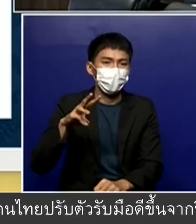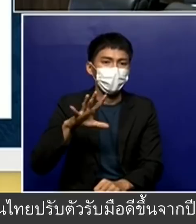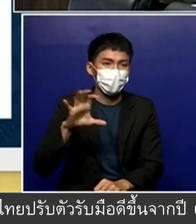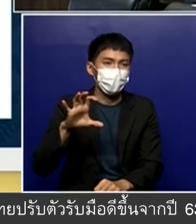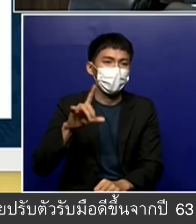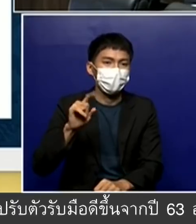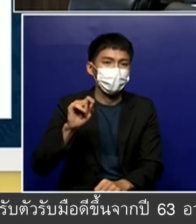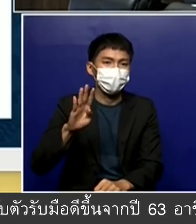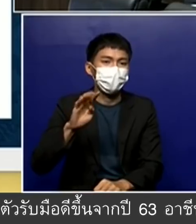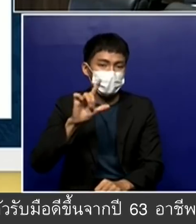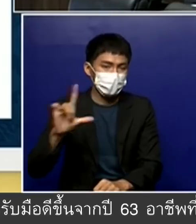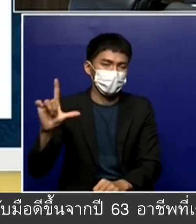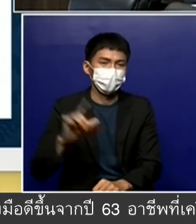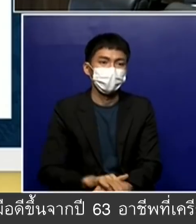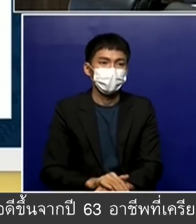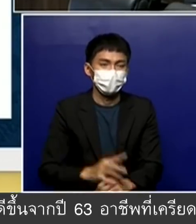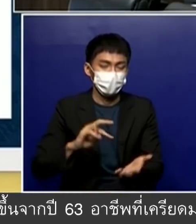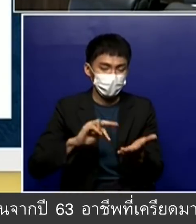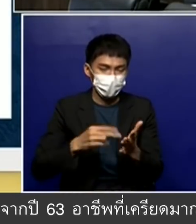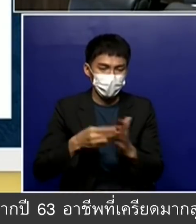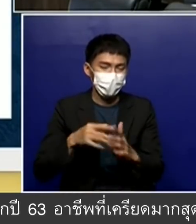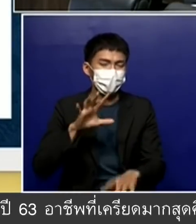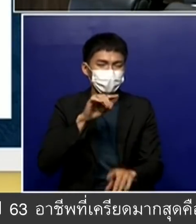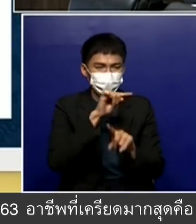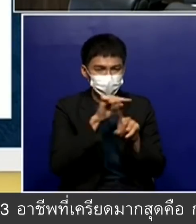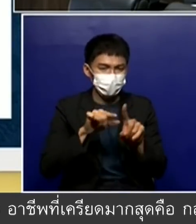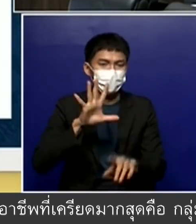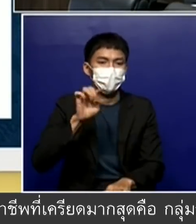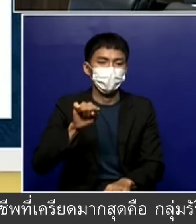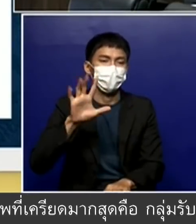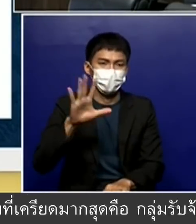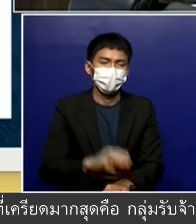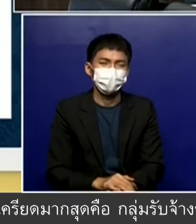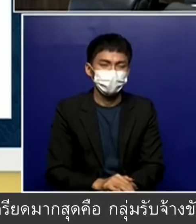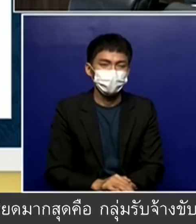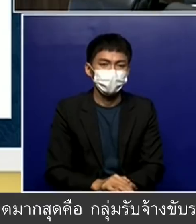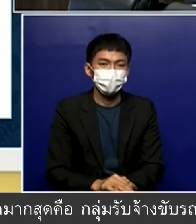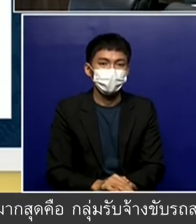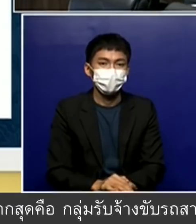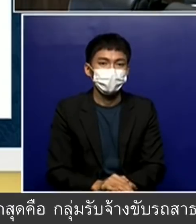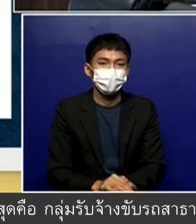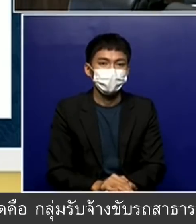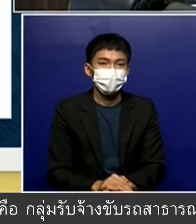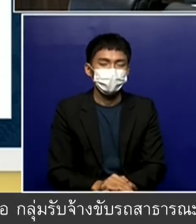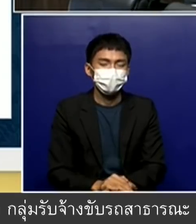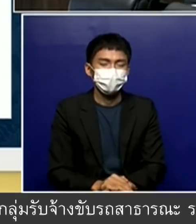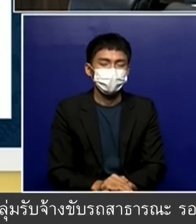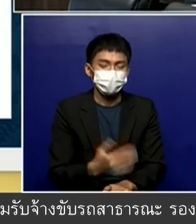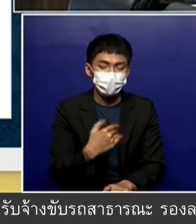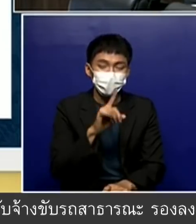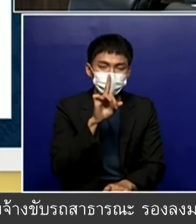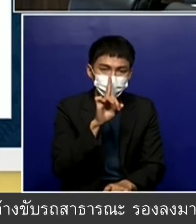26,524 ล้านเป็นการปรับลดถึง 5.5% ก็มากกว่างบป้องกันประเทศอยู่ดีผมถามตรงนี้ฮะท่านประธ